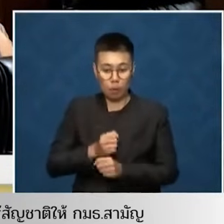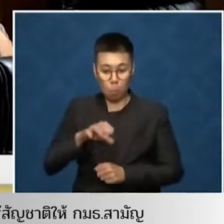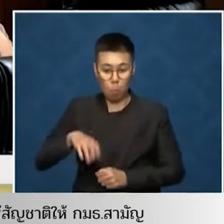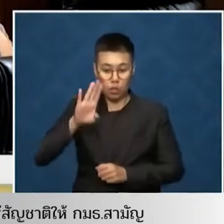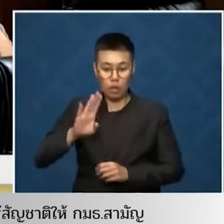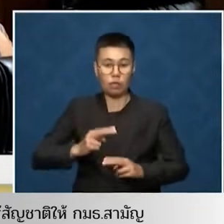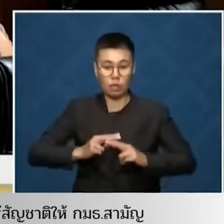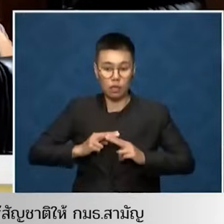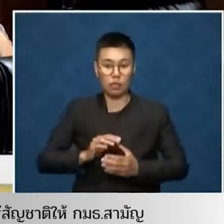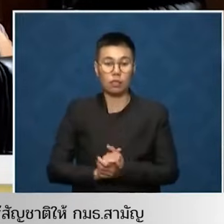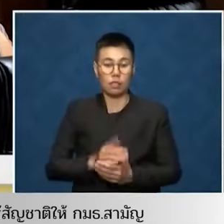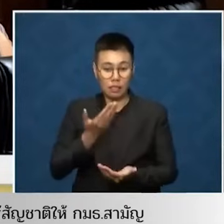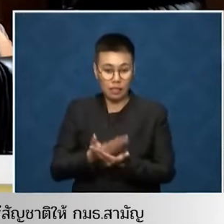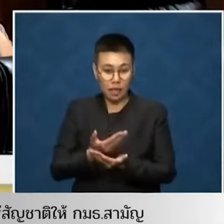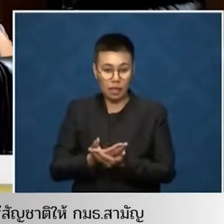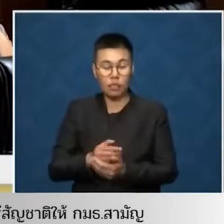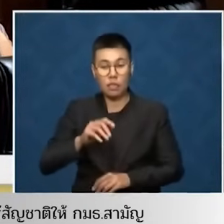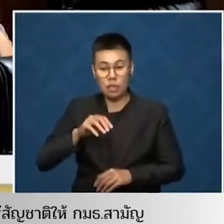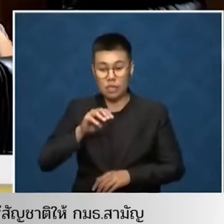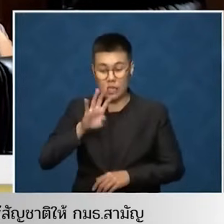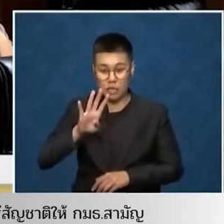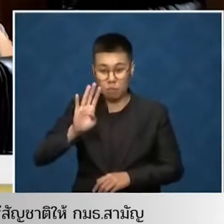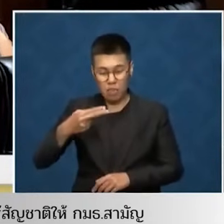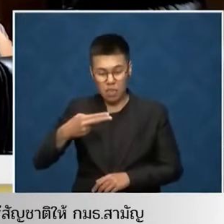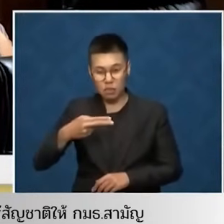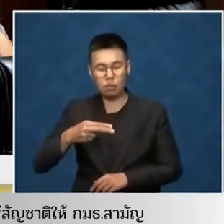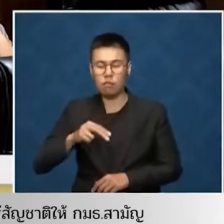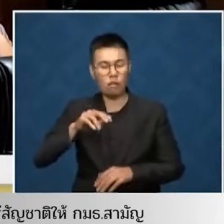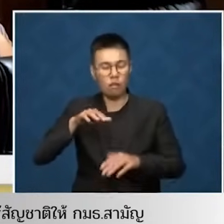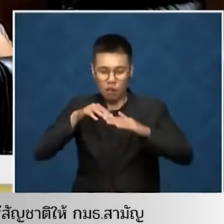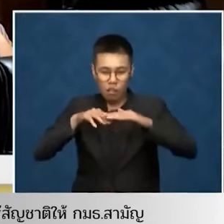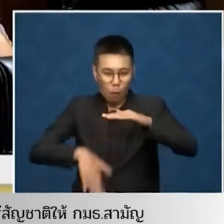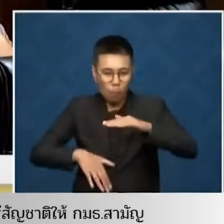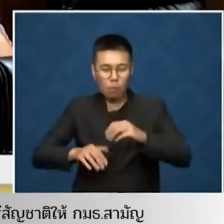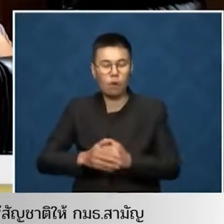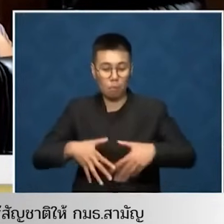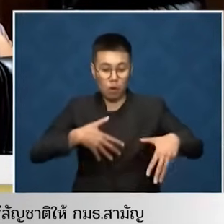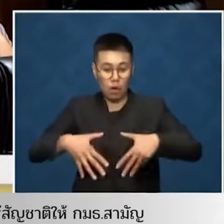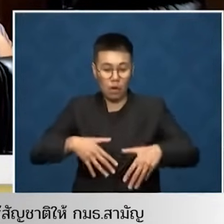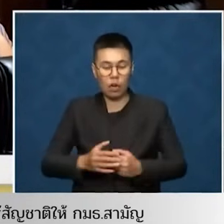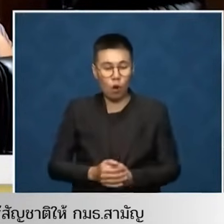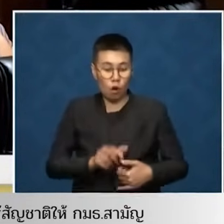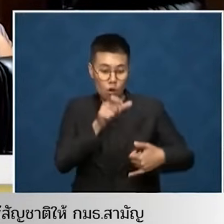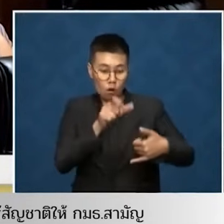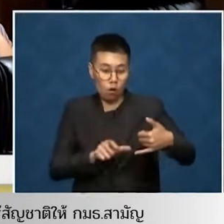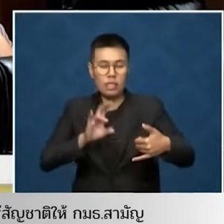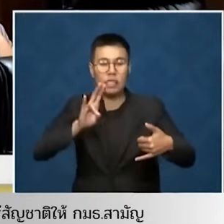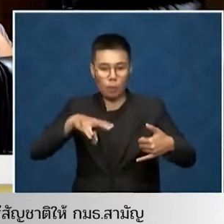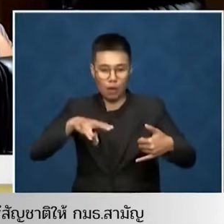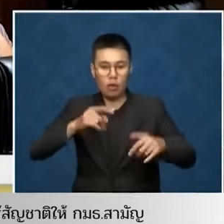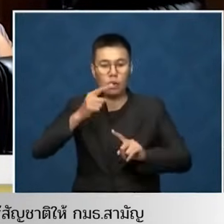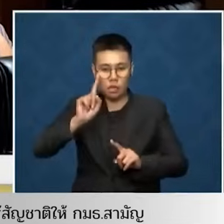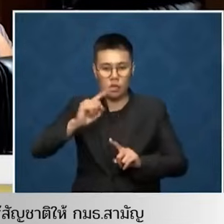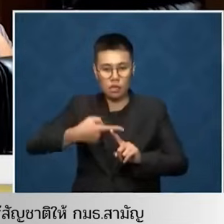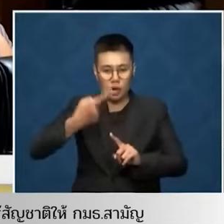งินเดือนยังไปไม่ถึง 40,000 บาทก็มีและค่าเฉลี่ยรายได้ต่อหัวของประชากรในประเทศของเราทุกวันนี้อยู่ที่ 7,000 บาทต่อเดือ